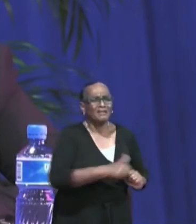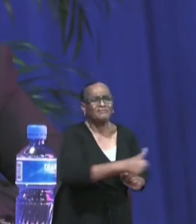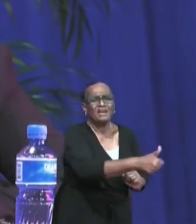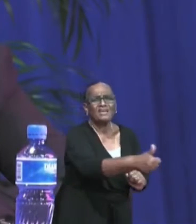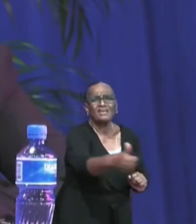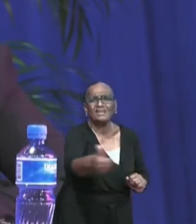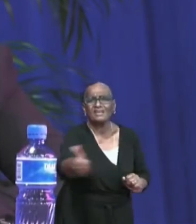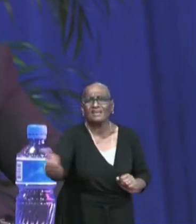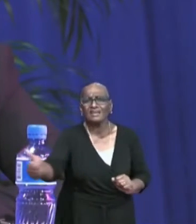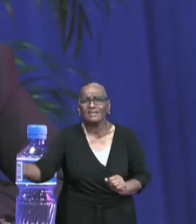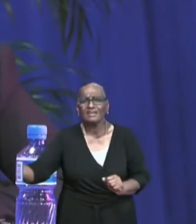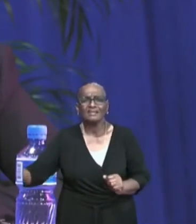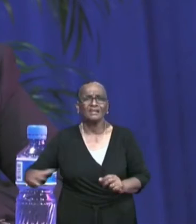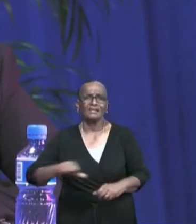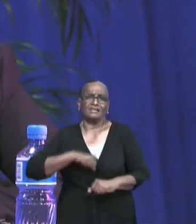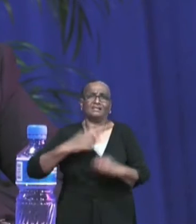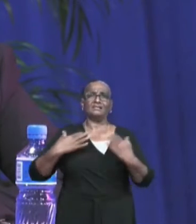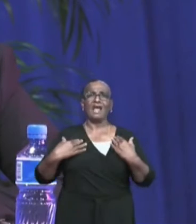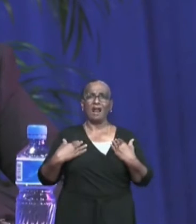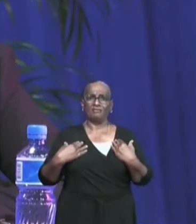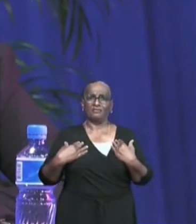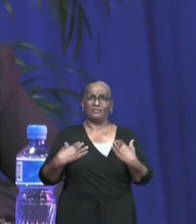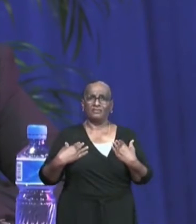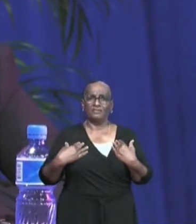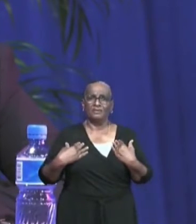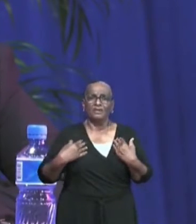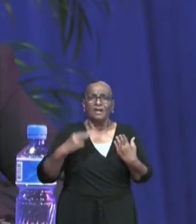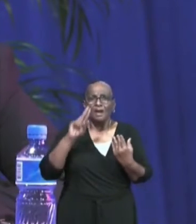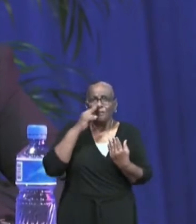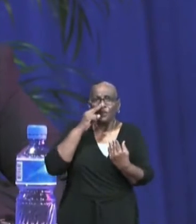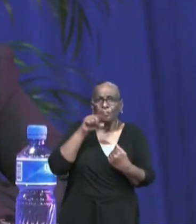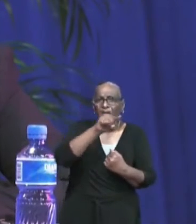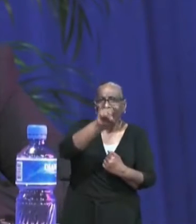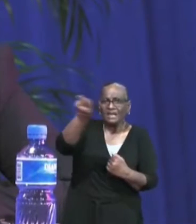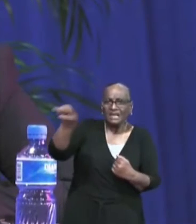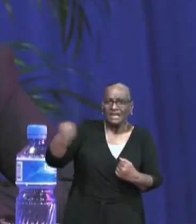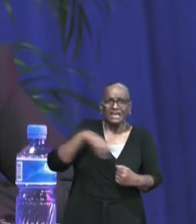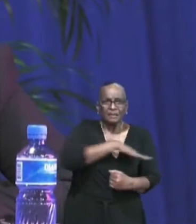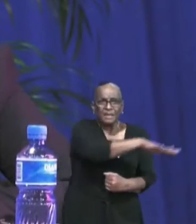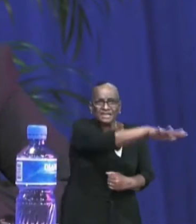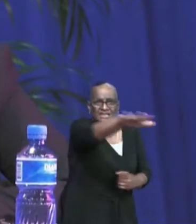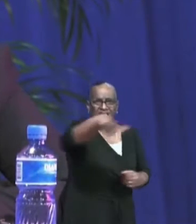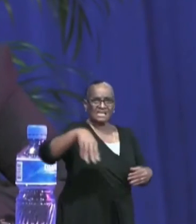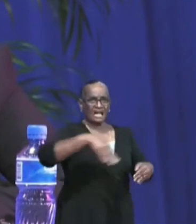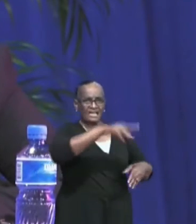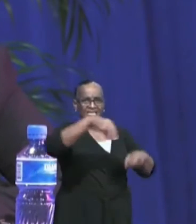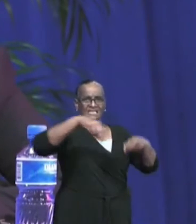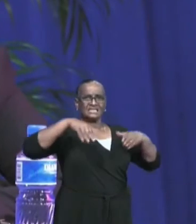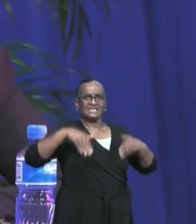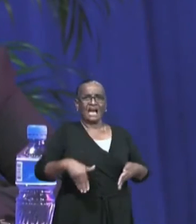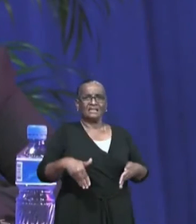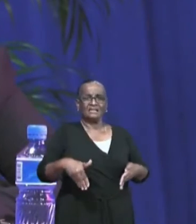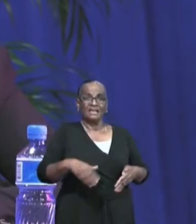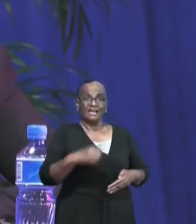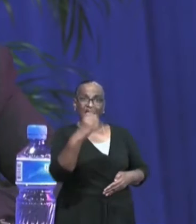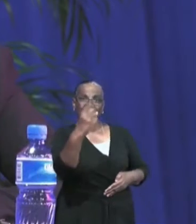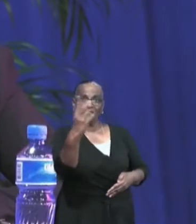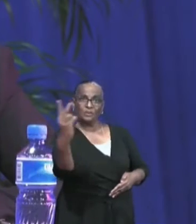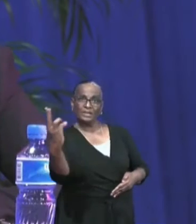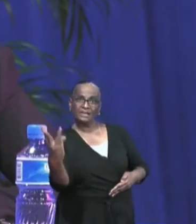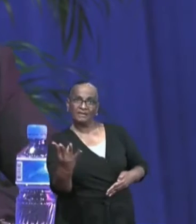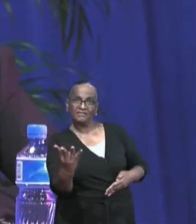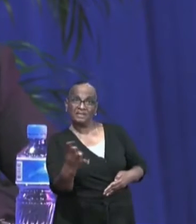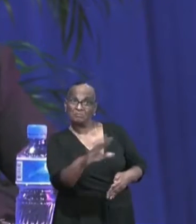u. Om je een voorbeeld te geven, we kunnen hier met z'n allen in deze zaal staan. En 3 of 4 van ons